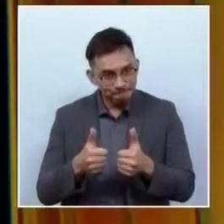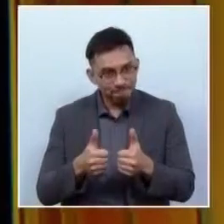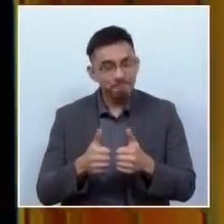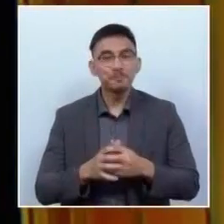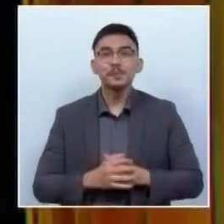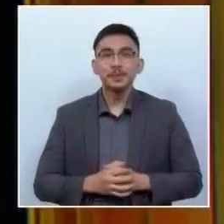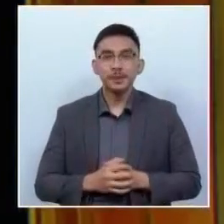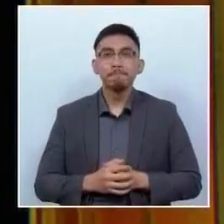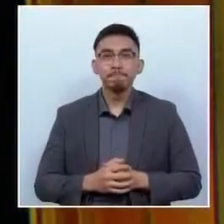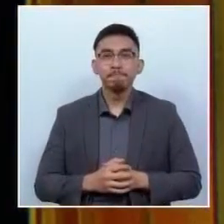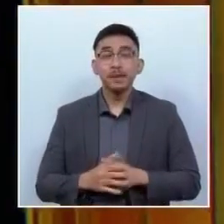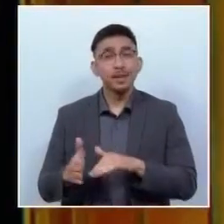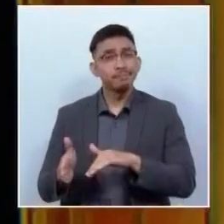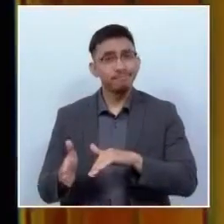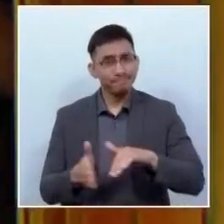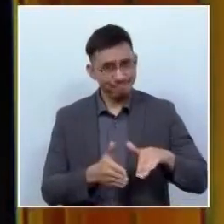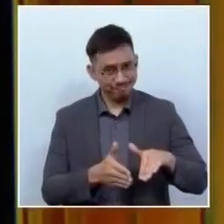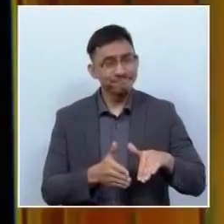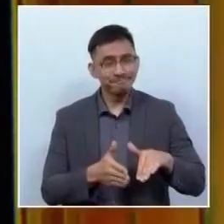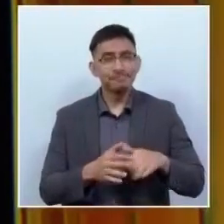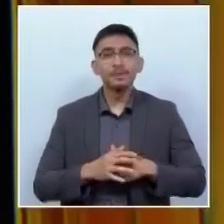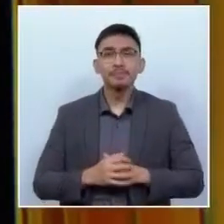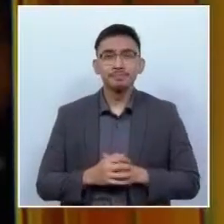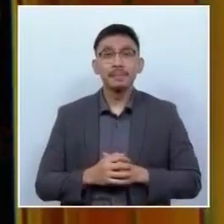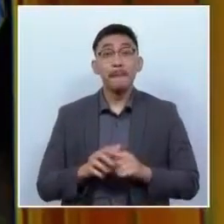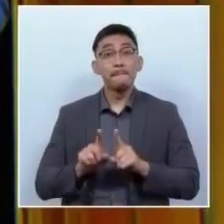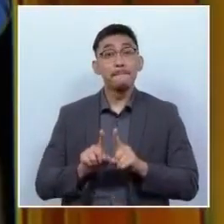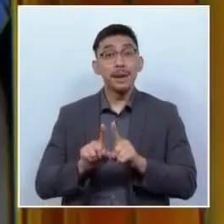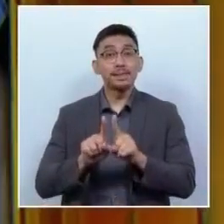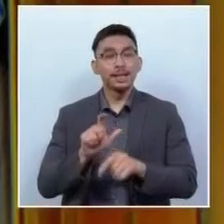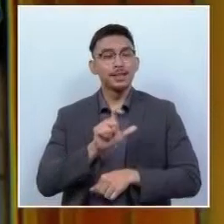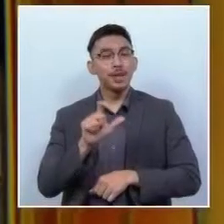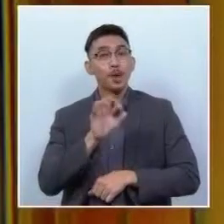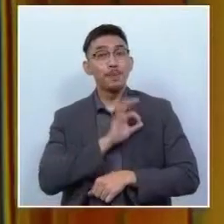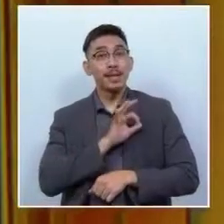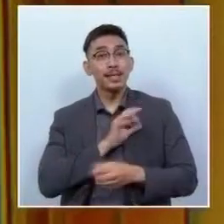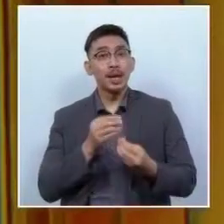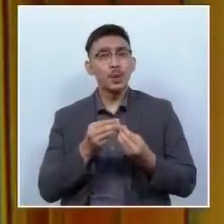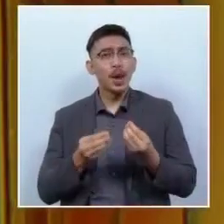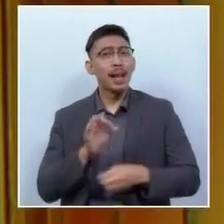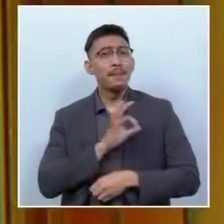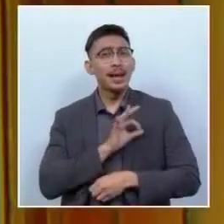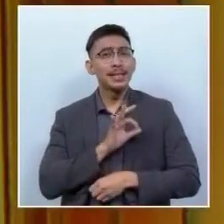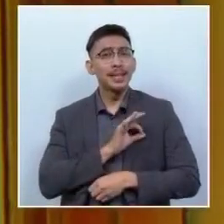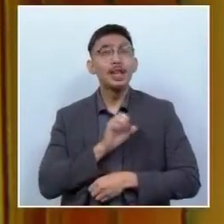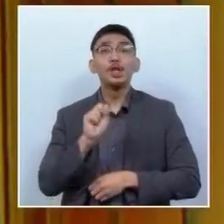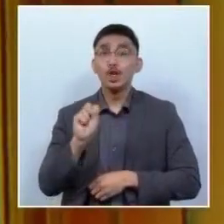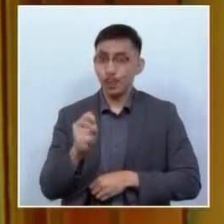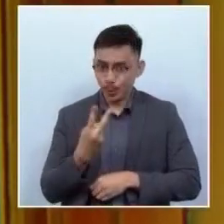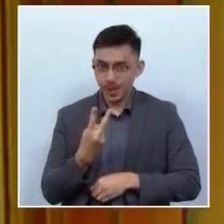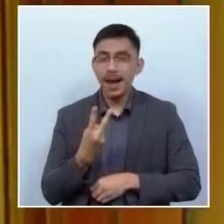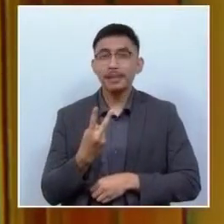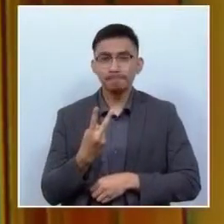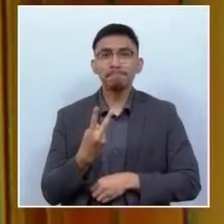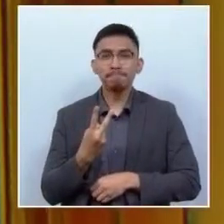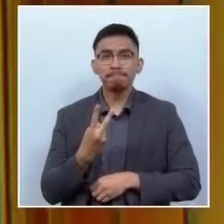selanjutnya inilah pasangan calon presiden dan calon wakil presiden nomor urut 2, Bapak Haji Prabowo